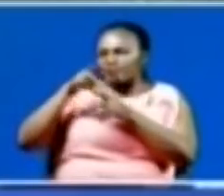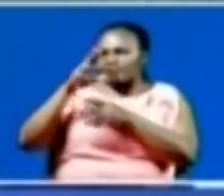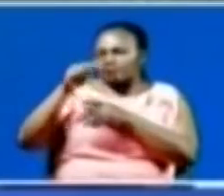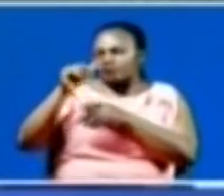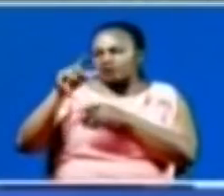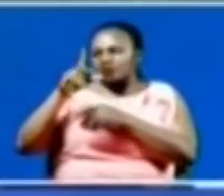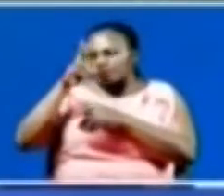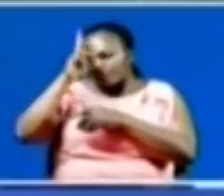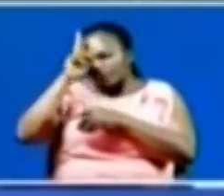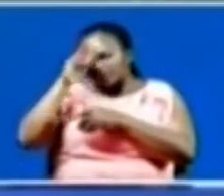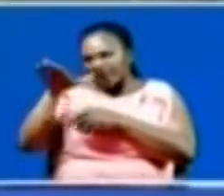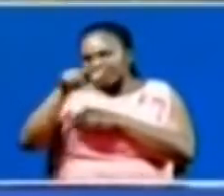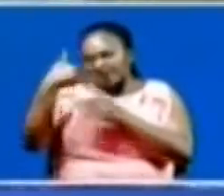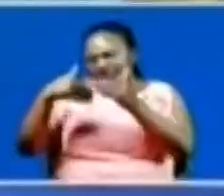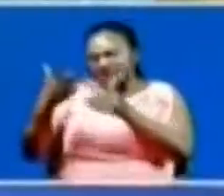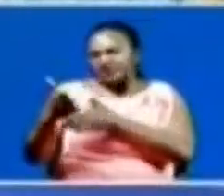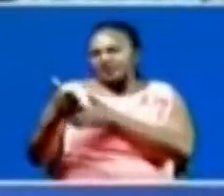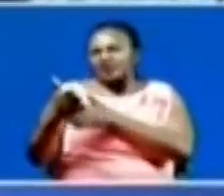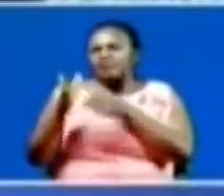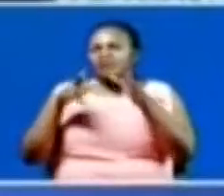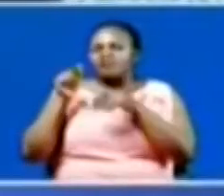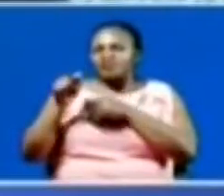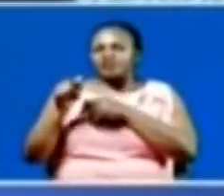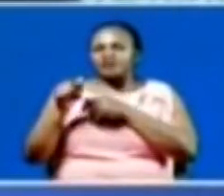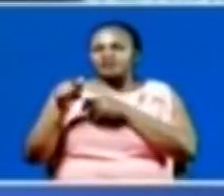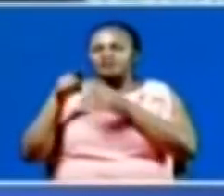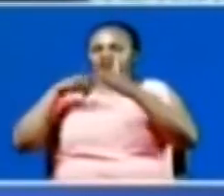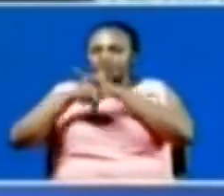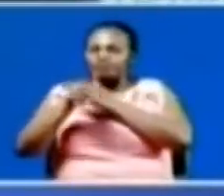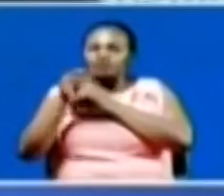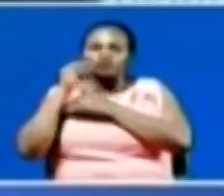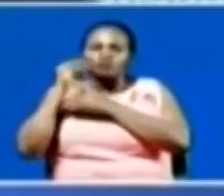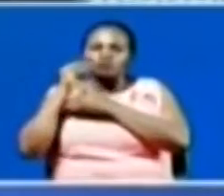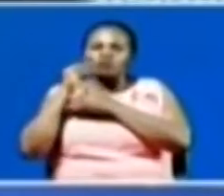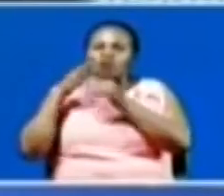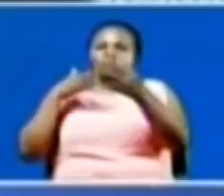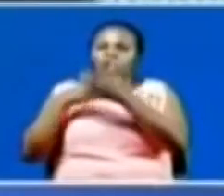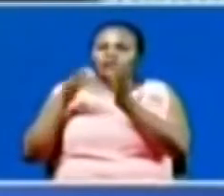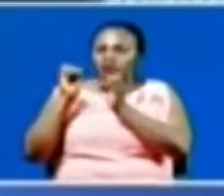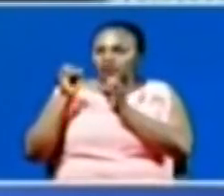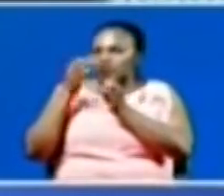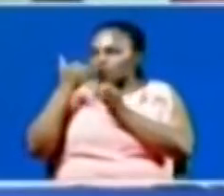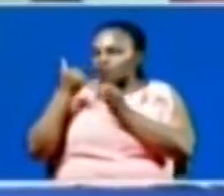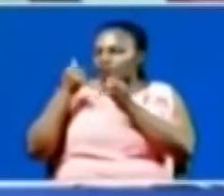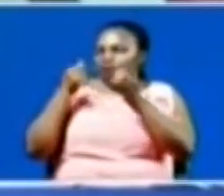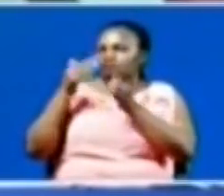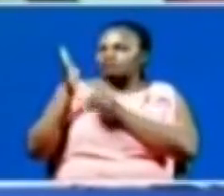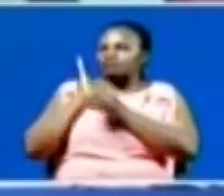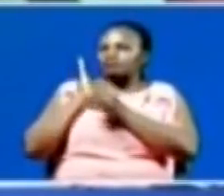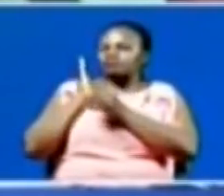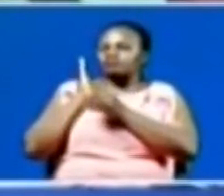Nyali. Imebainika kuwa huenda majambazi hao waliingia nyumbani bila kizuizi chochote, kwani walinzi wa